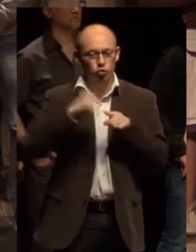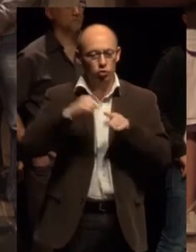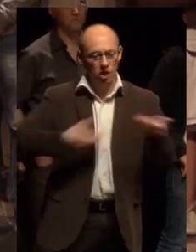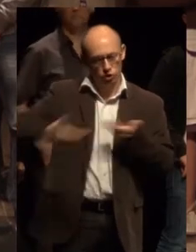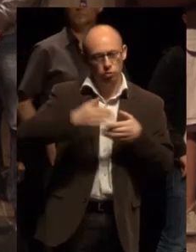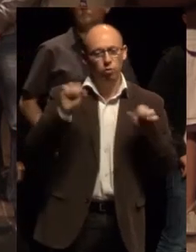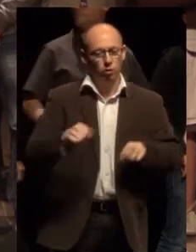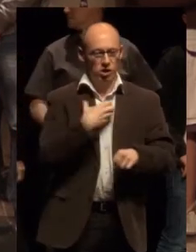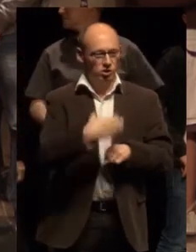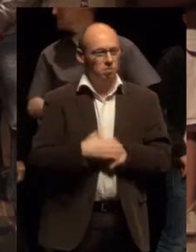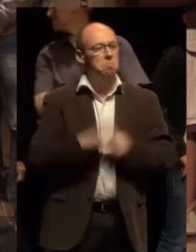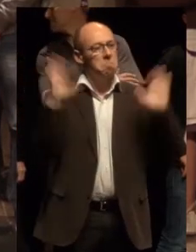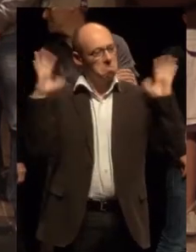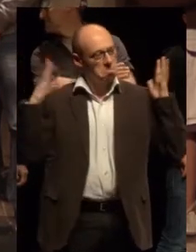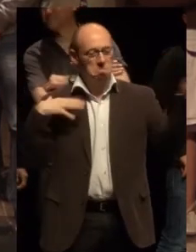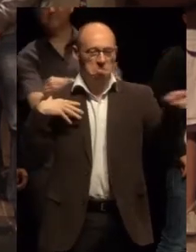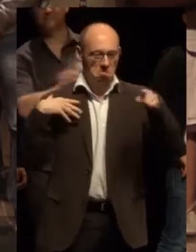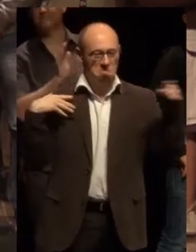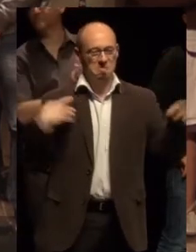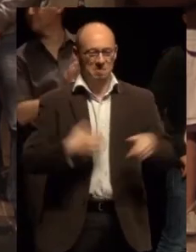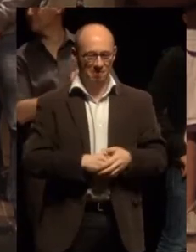Depuis 10 jours, il s'est aussi passé beaucoup de choses.